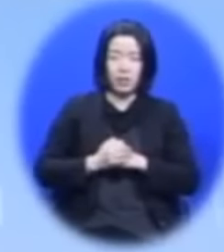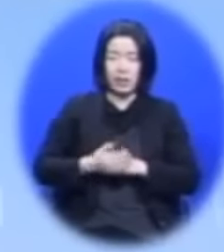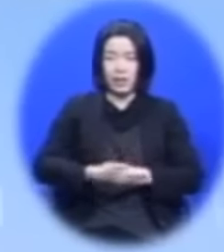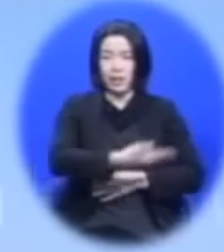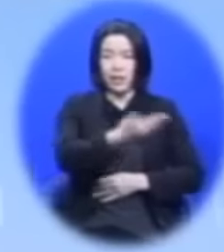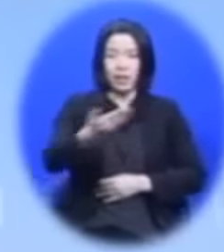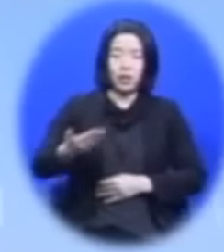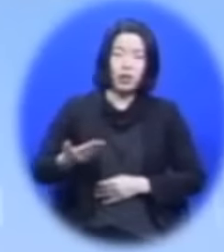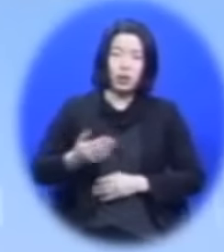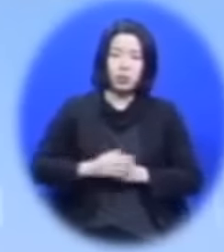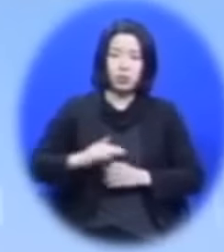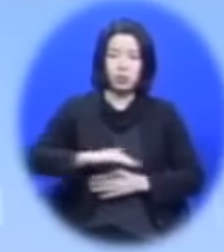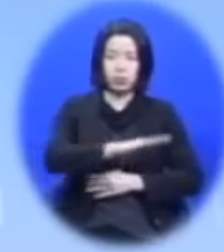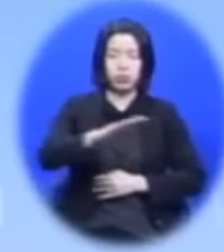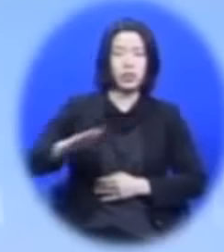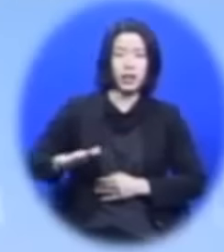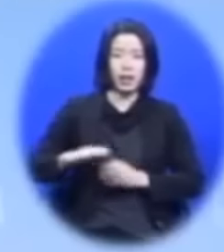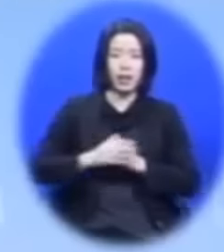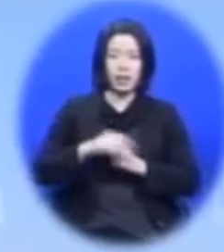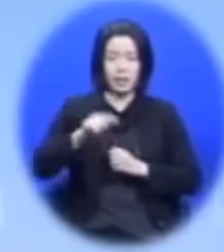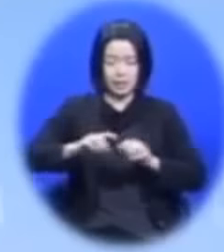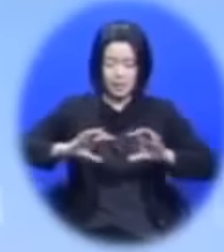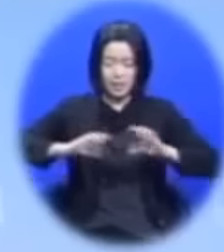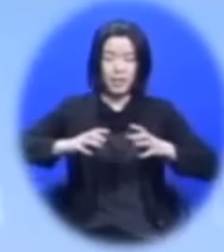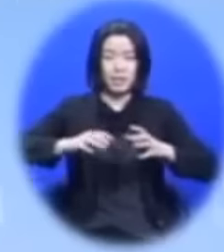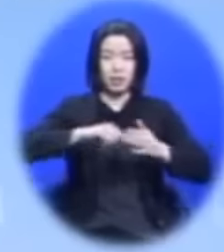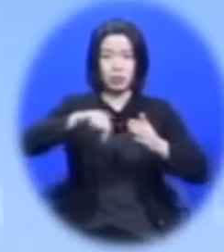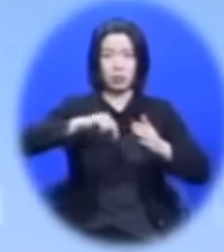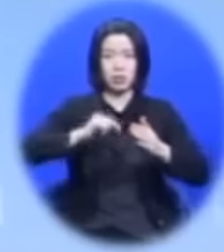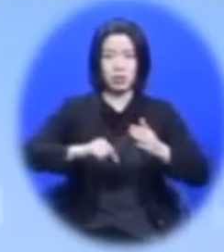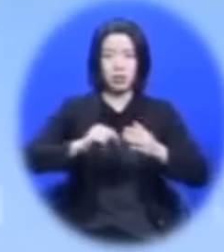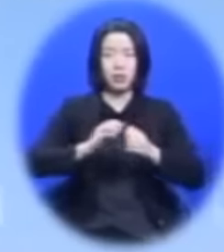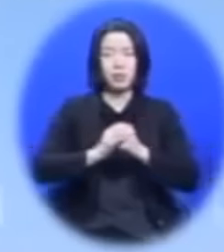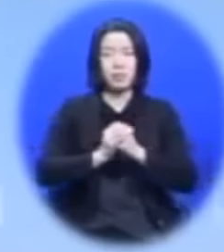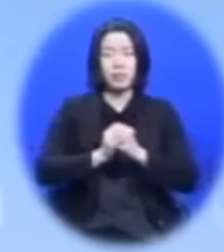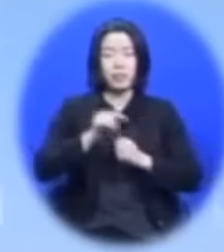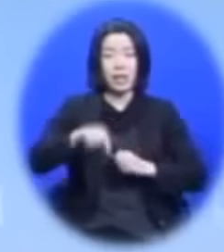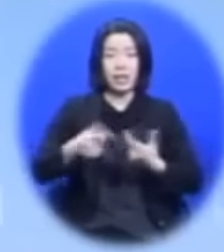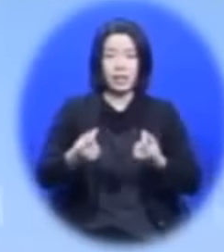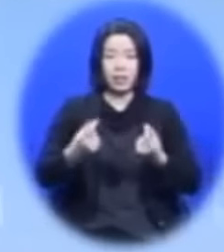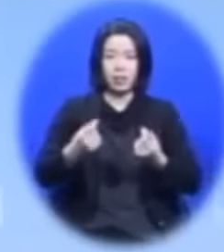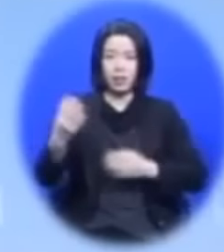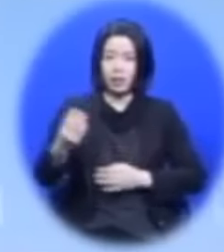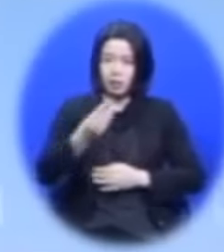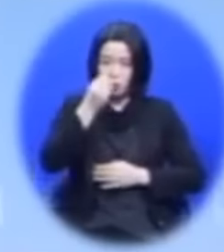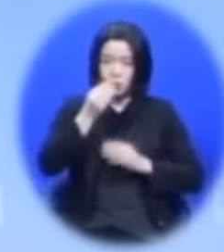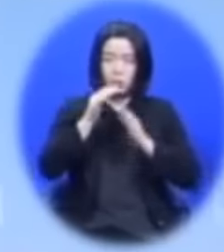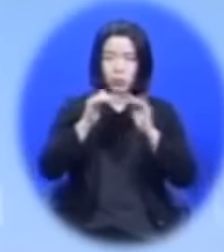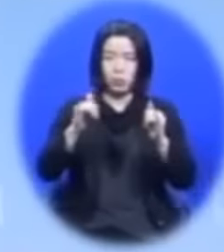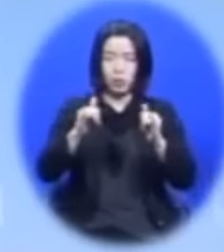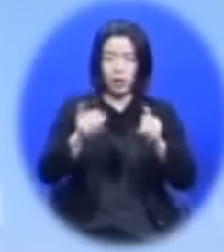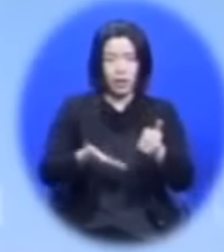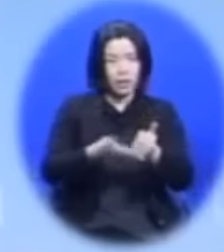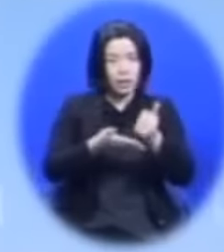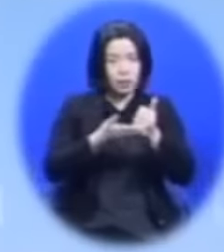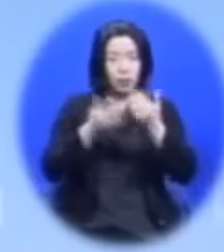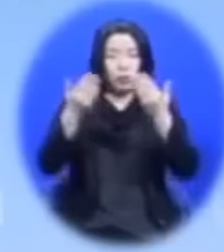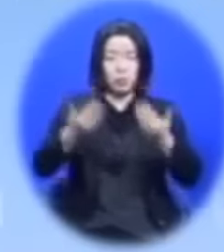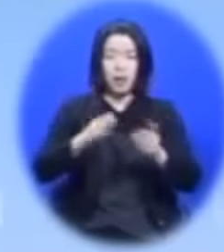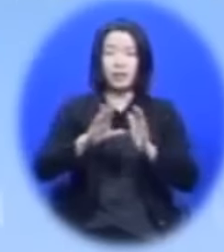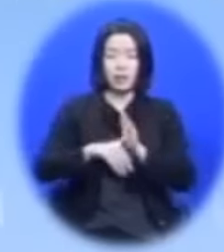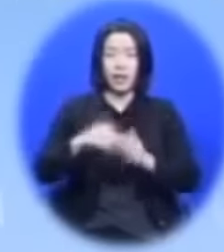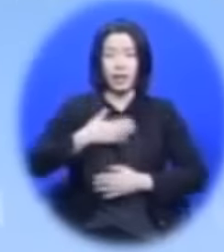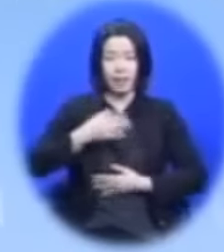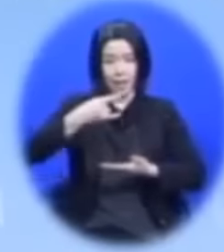여러분, 우리가 이 세상에서 이렇게 성도가 대우받을 때도 있습니다. 나는